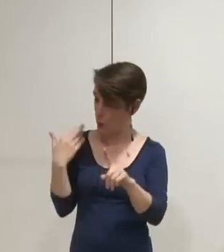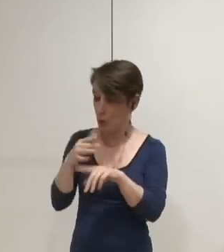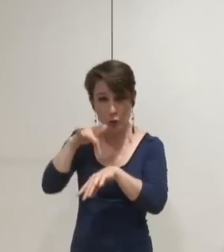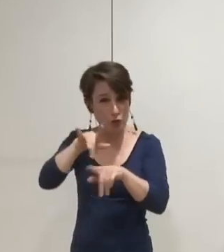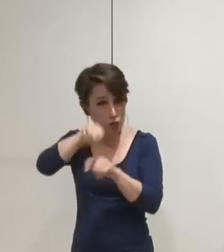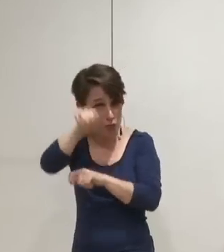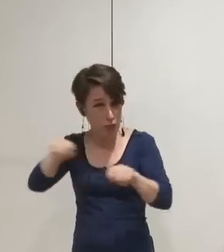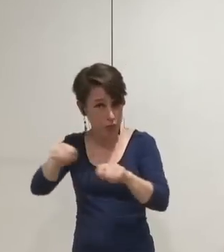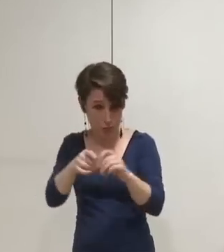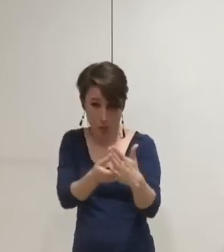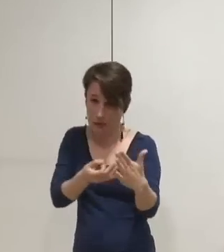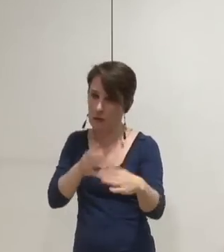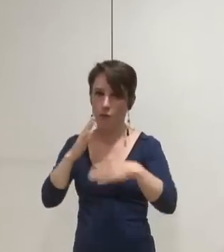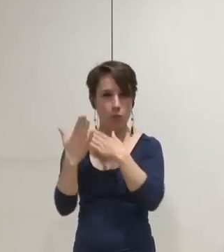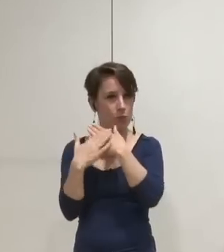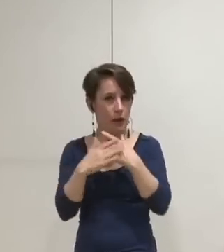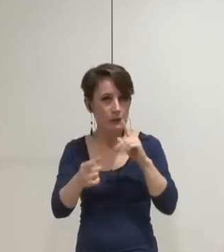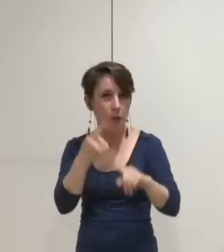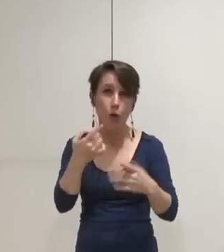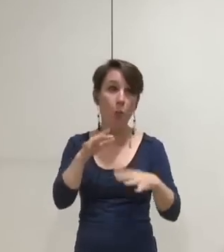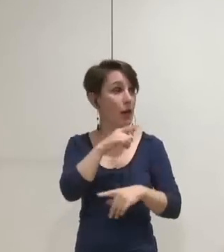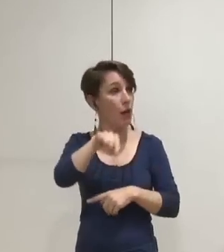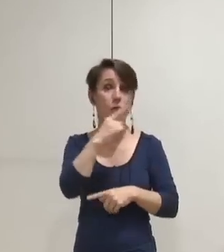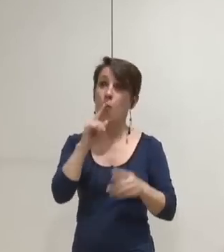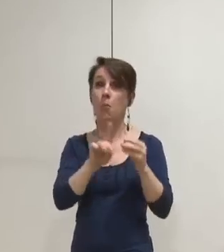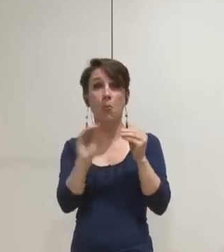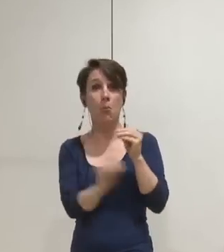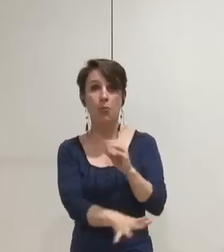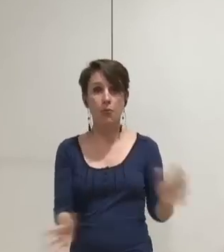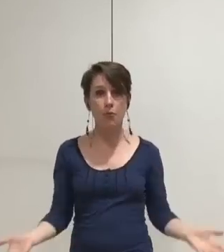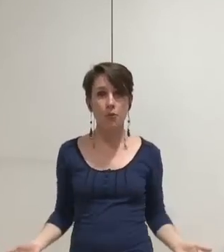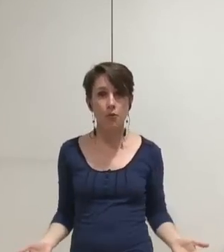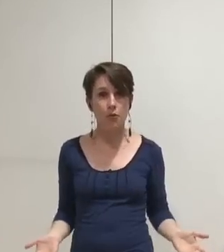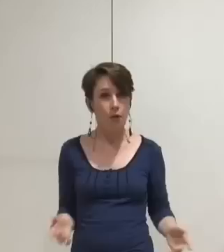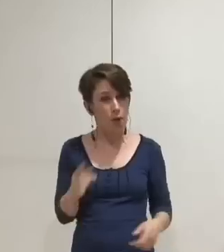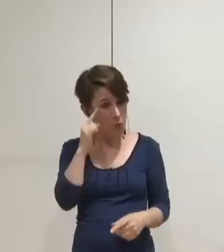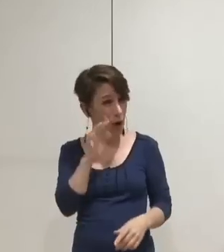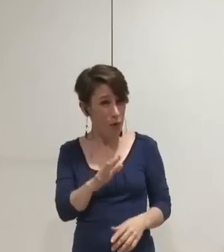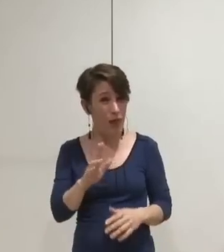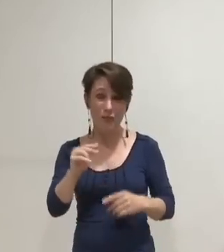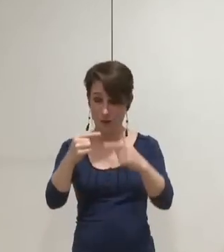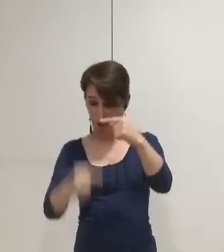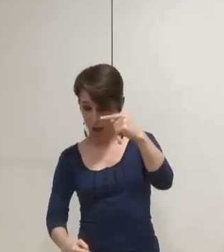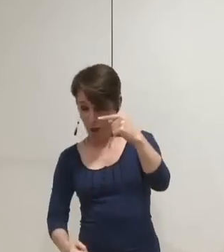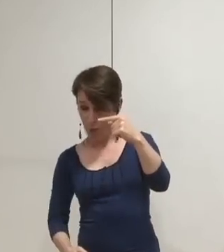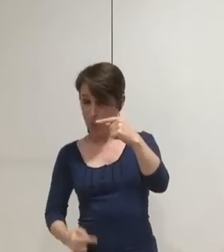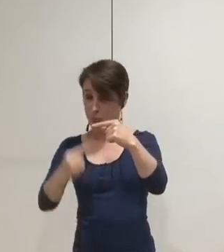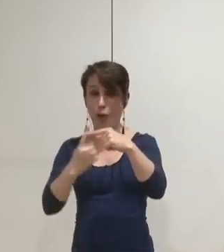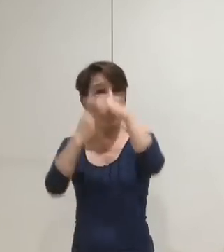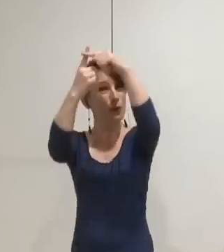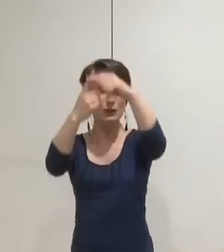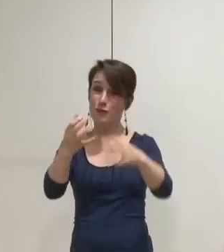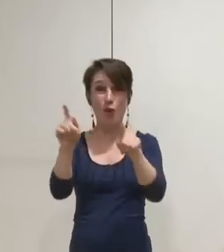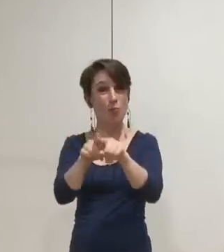un élément clé vous n'en vous n'en parlez pas vous imaginez peut-être que le redressement va se faire d'un coup de baguette magique en CL d'un claquement de